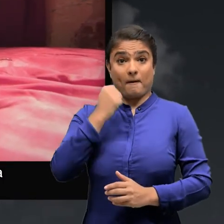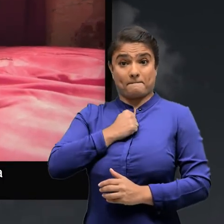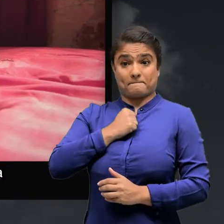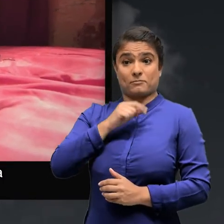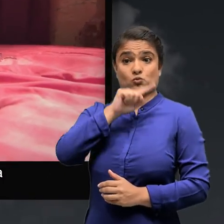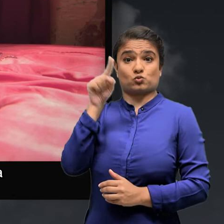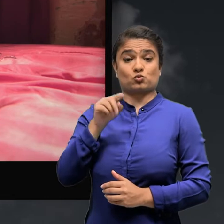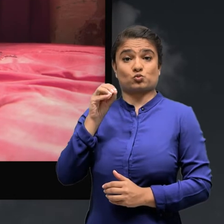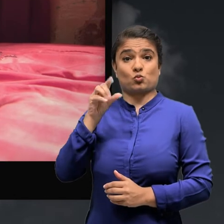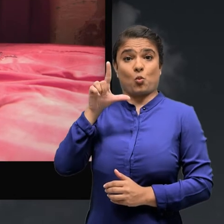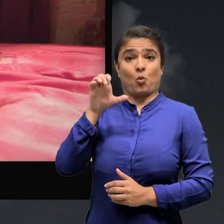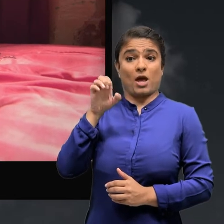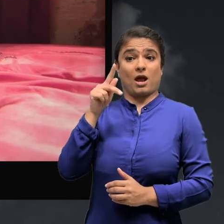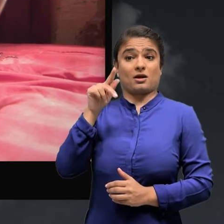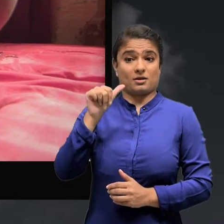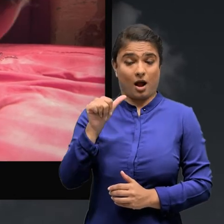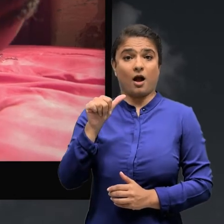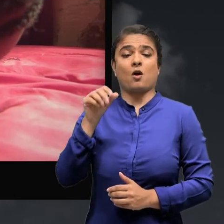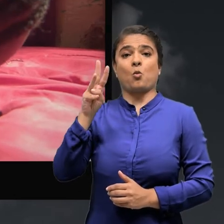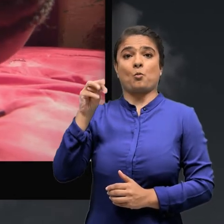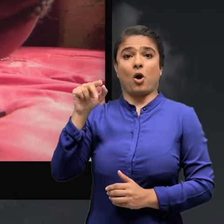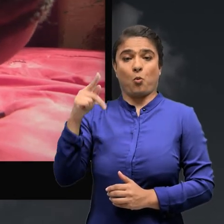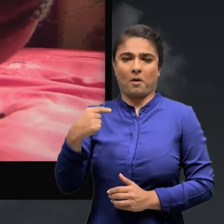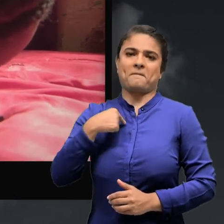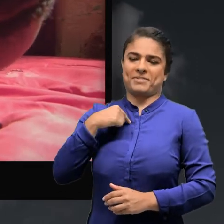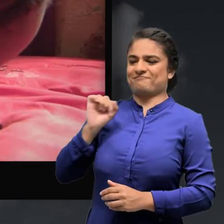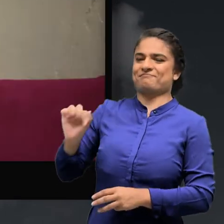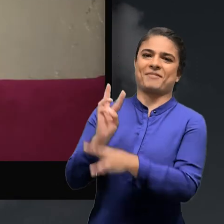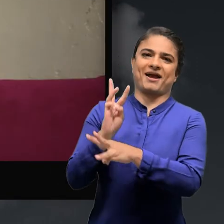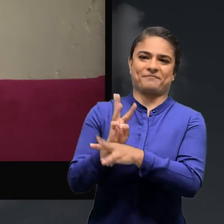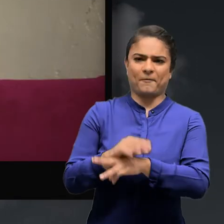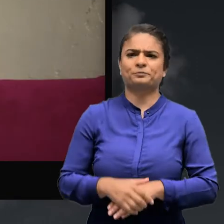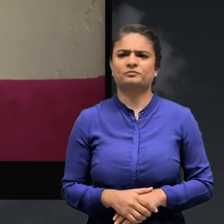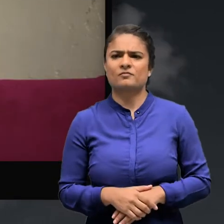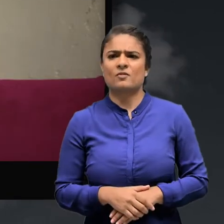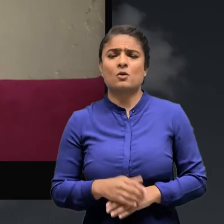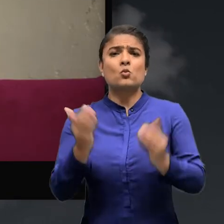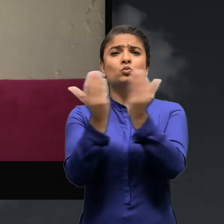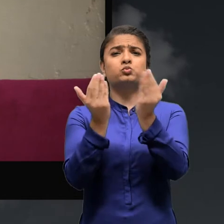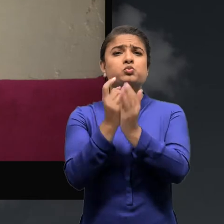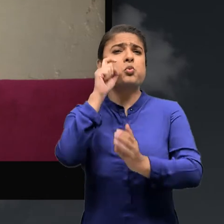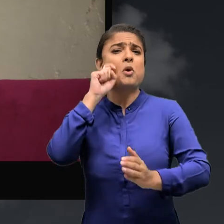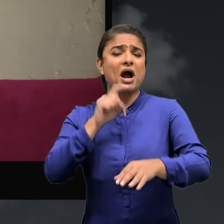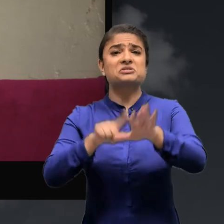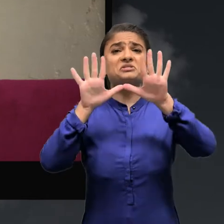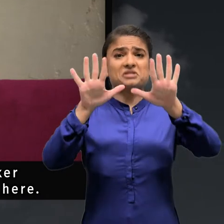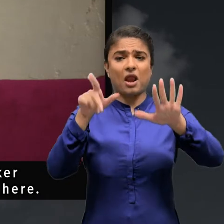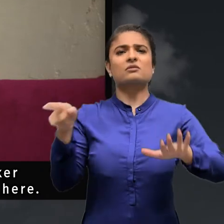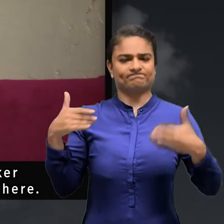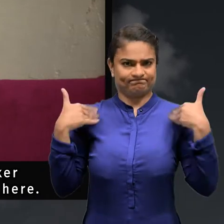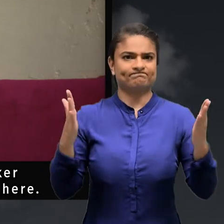Ndinguzoleka Mkhunkwana, ndingumama kaSiba Balwe Mkhunkwana. USiba Balwe uqale esikolweni at the age of